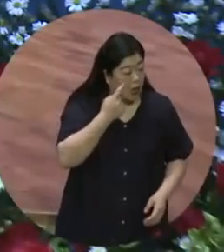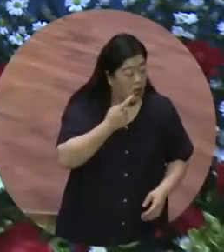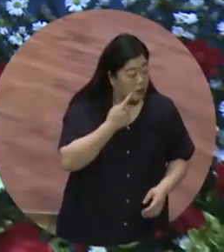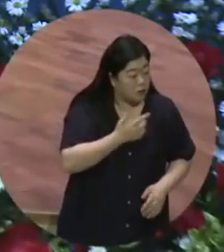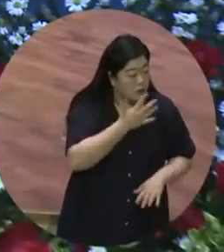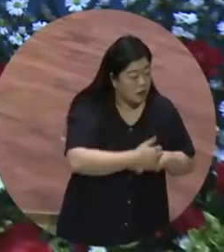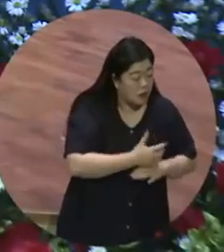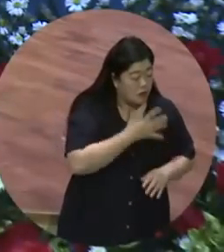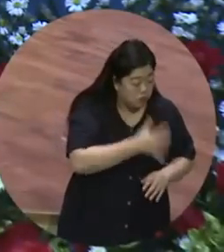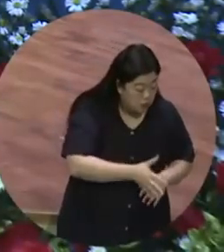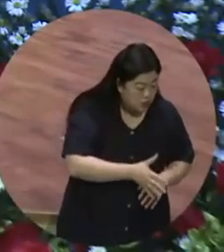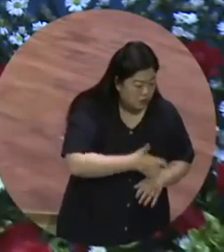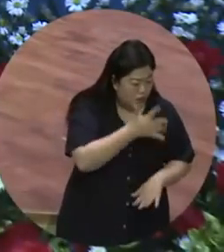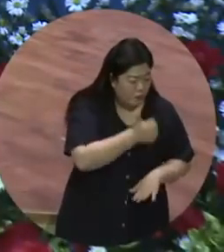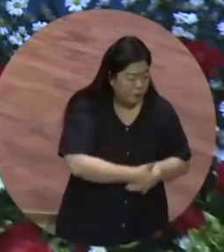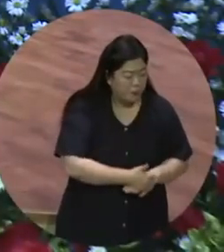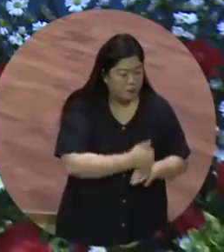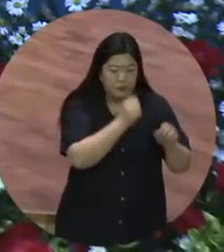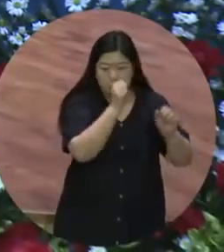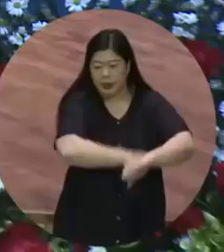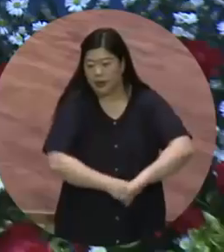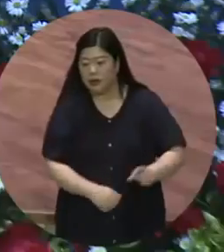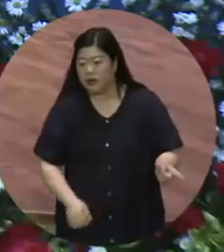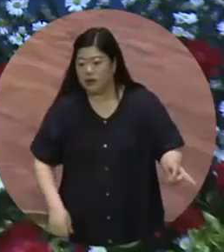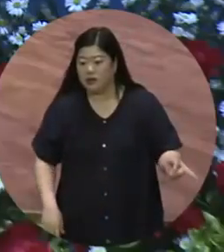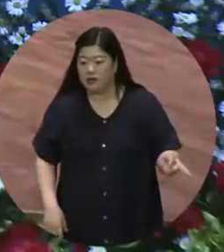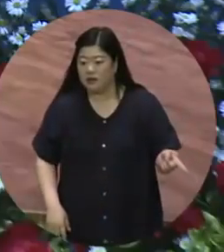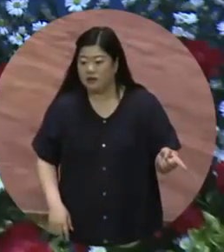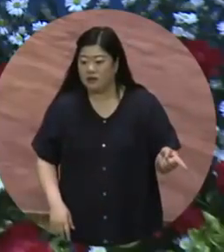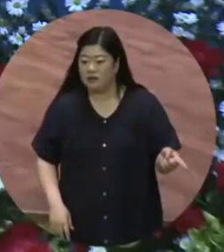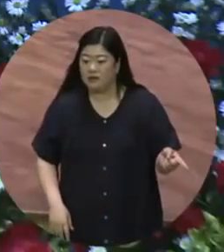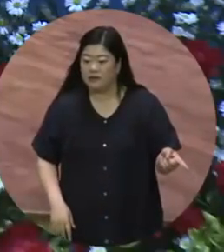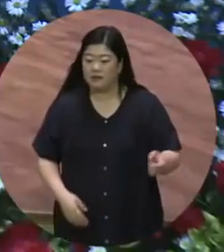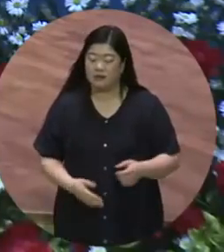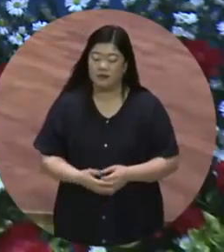피눈물 솟는 결과가 올 수밖에 없다라는 거예요.